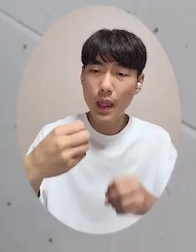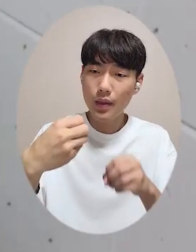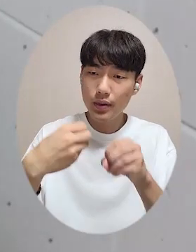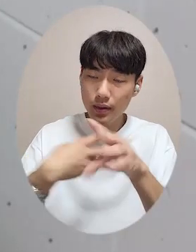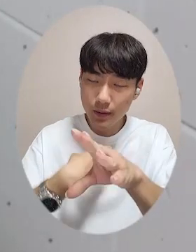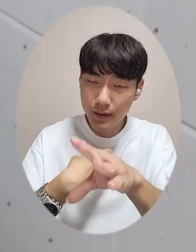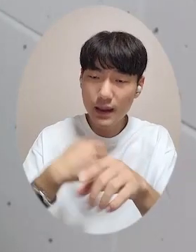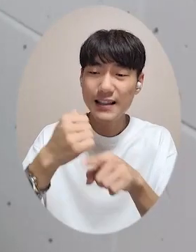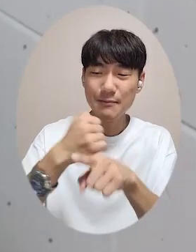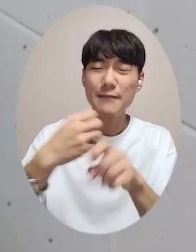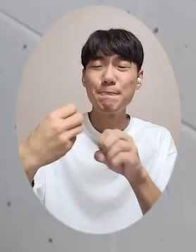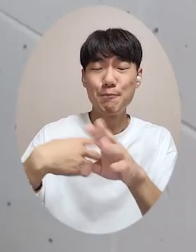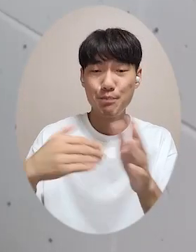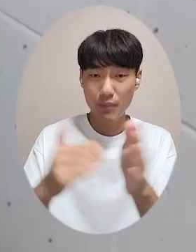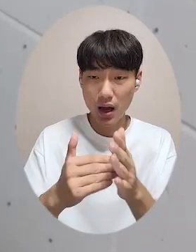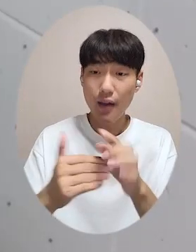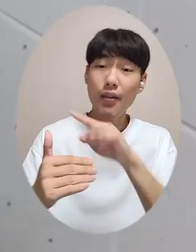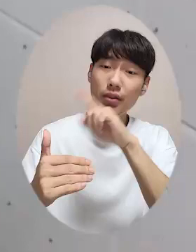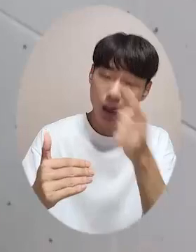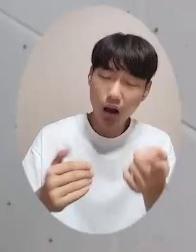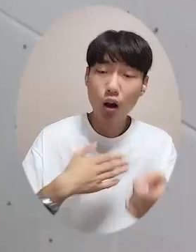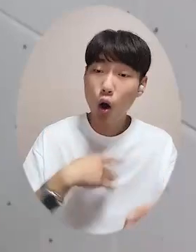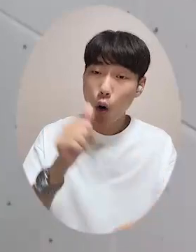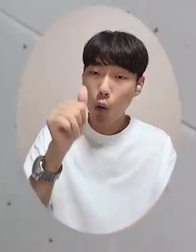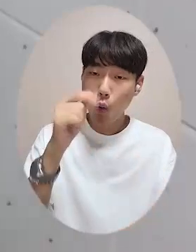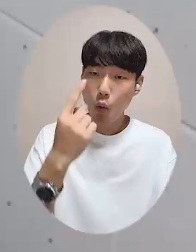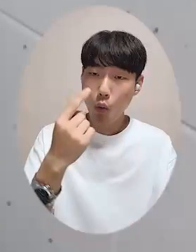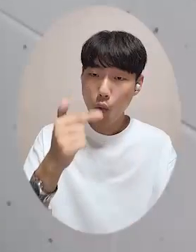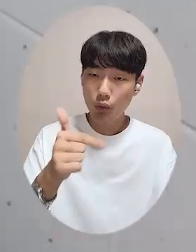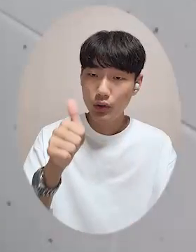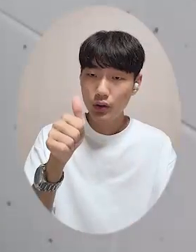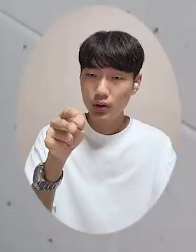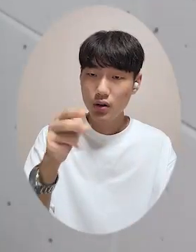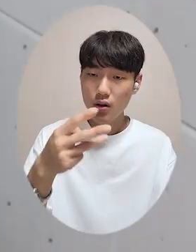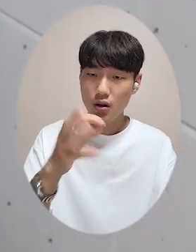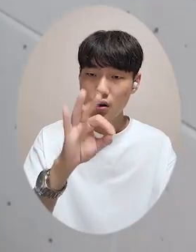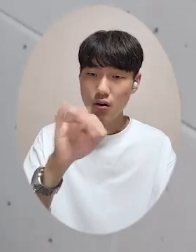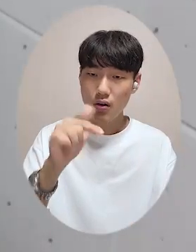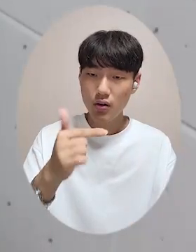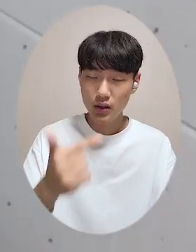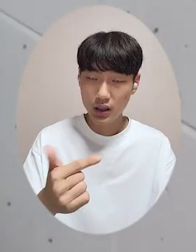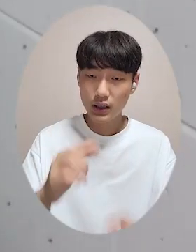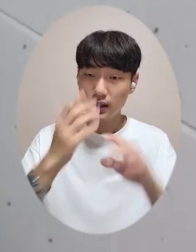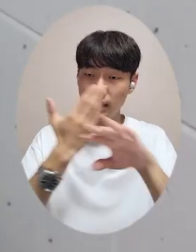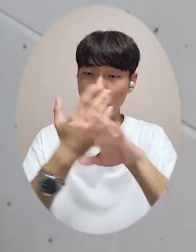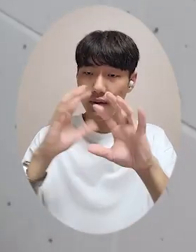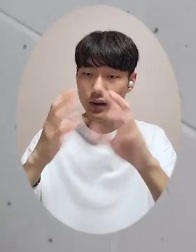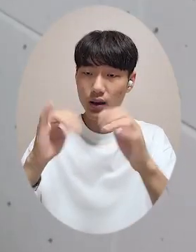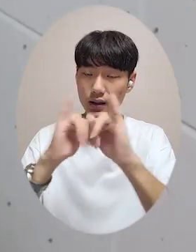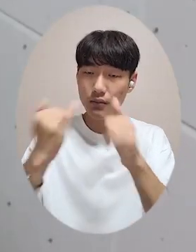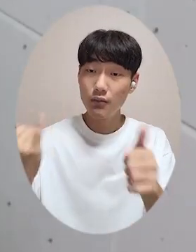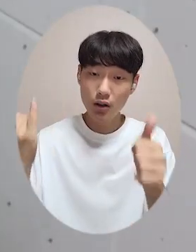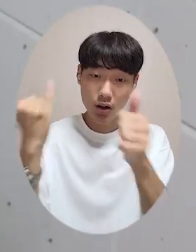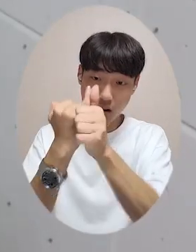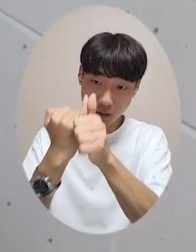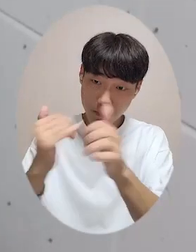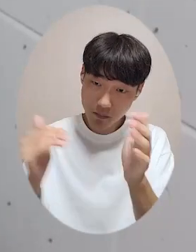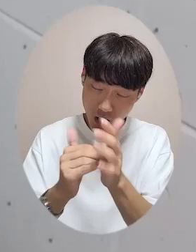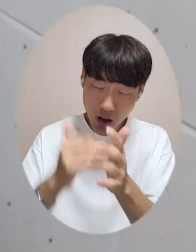주고 "혹시 혼혈이냐?" 라고 되게 많이 네. 들었었거든요. 근데 그것보다는 일단